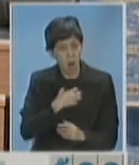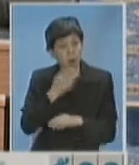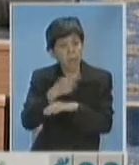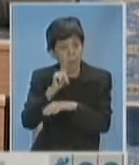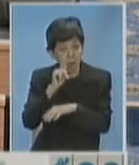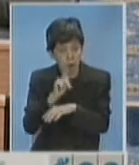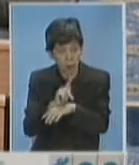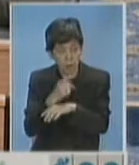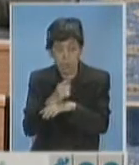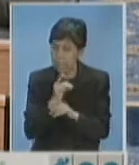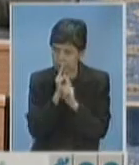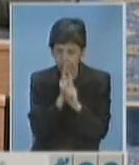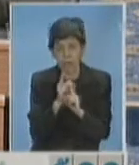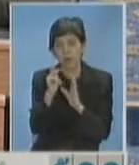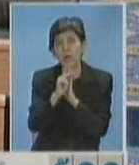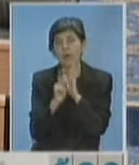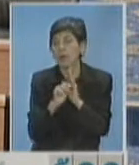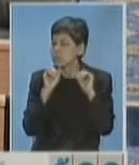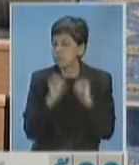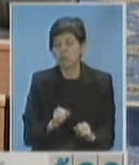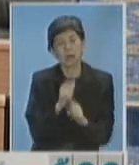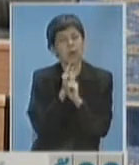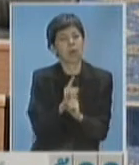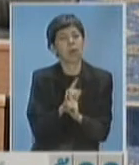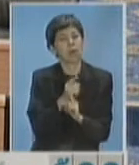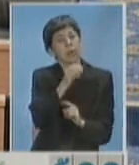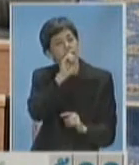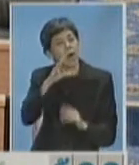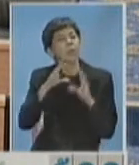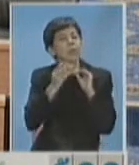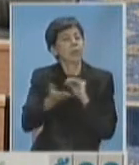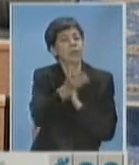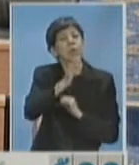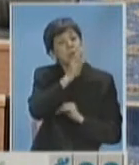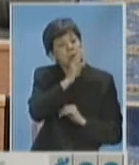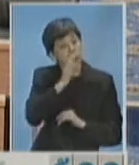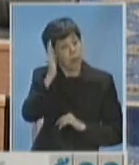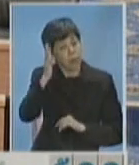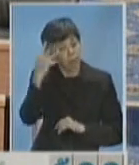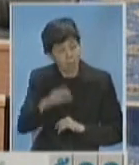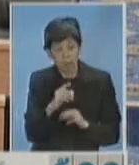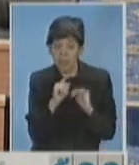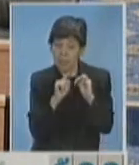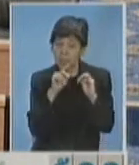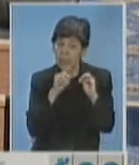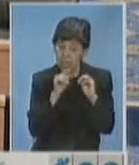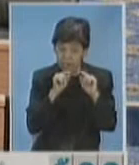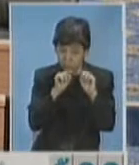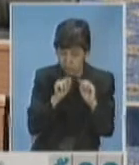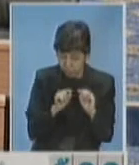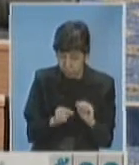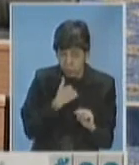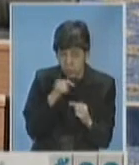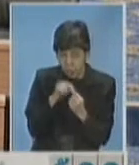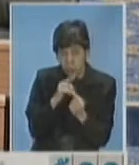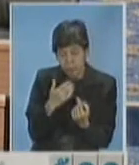ธานได้ยึดตามข้อตกลงที่ท่านได้เป็นคนแจ้งต่อที่ประชุมเองว่าถ้าอภิปรายในมาตรา3แล้วลงลึกรายมาตราเนี่ยเมื่อ